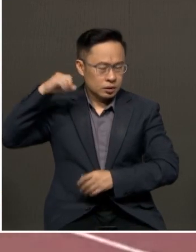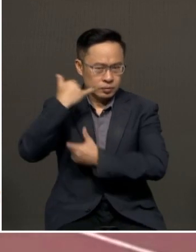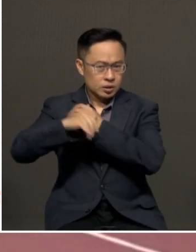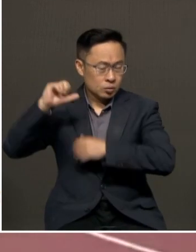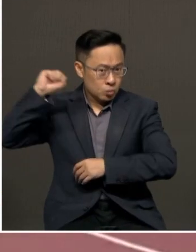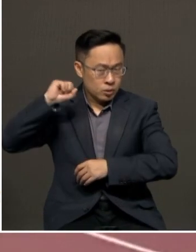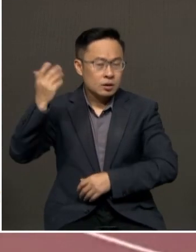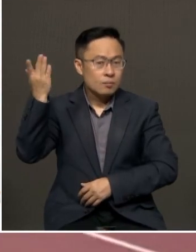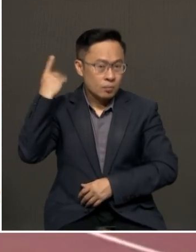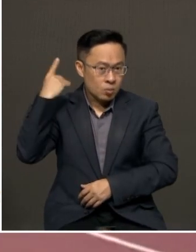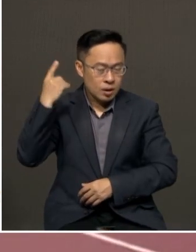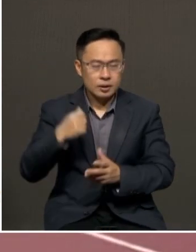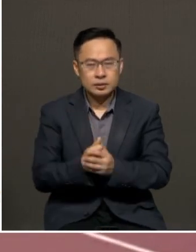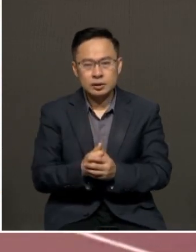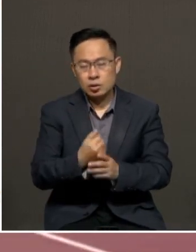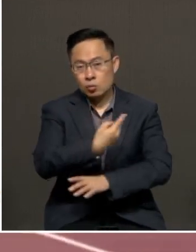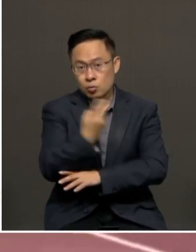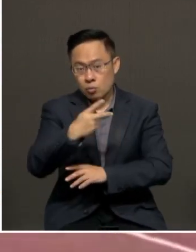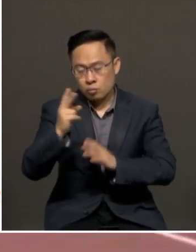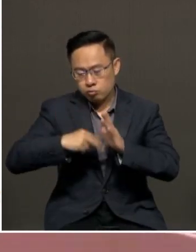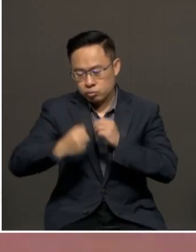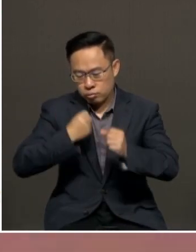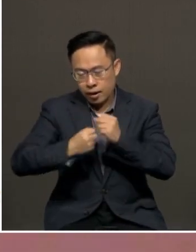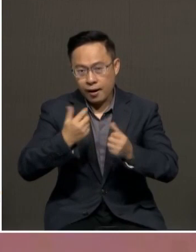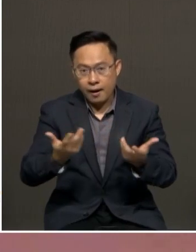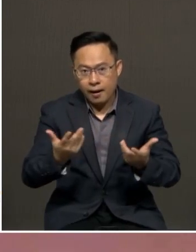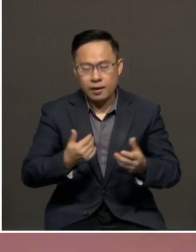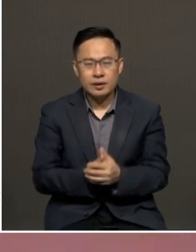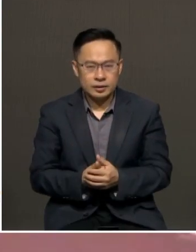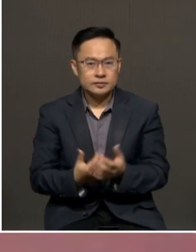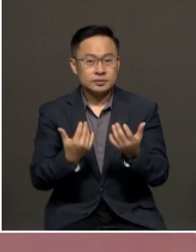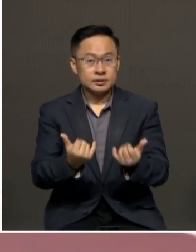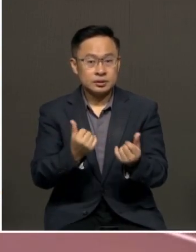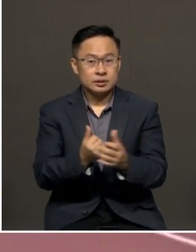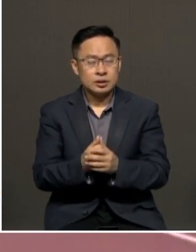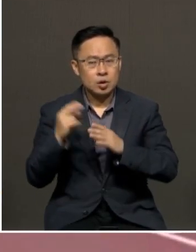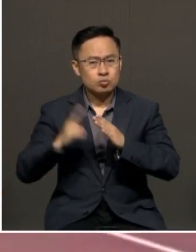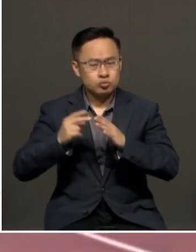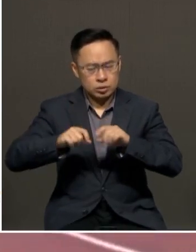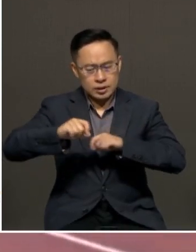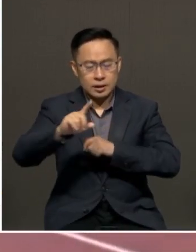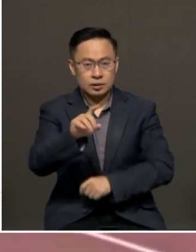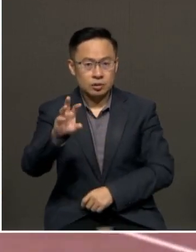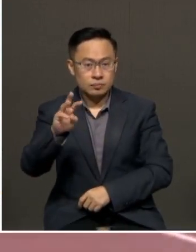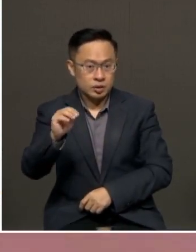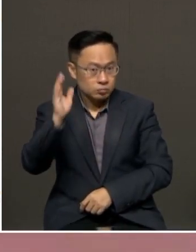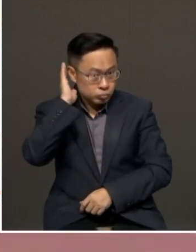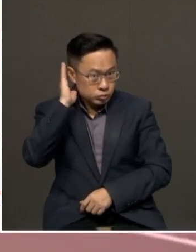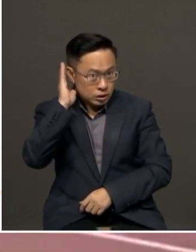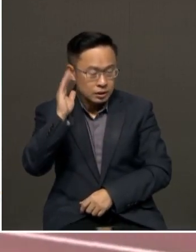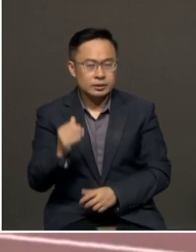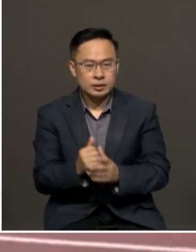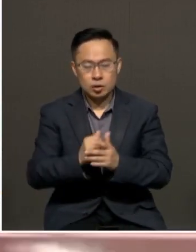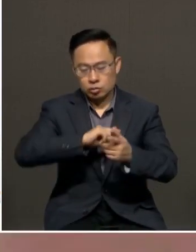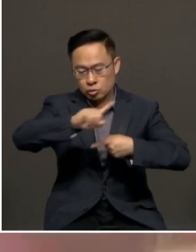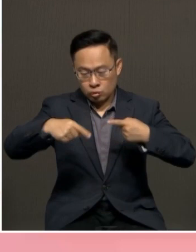ก็มีการชิงชัยเหรียญทองกันหลายประเภทด้วยกันซึ่งไฮไลท์ค่ะ อยู่ที่การวิ่ง100เมตรชายค่ะในรอบชิงชนะเลิ